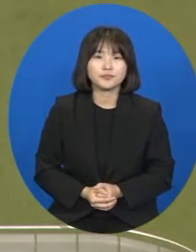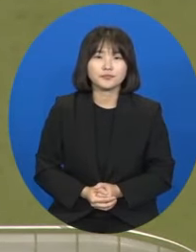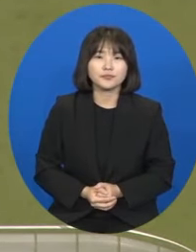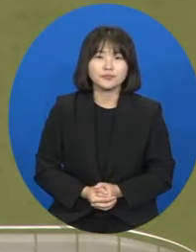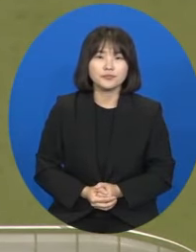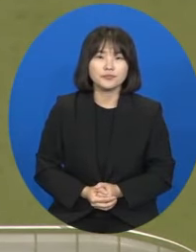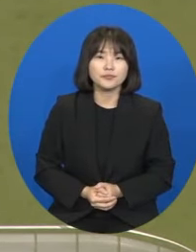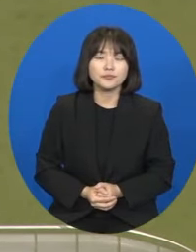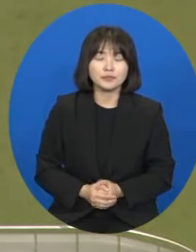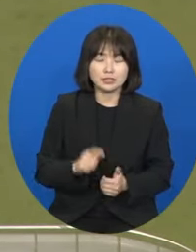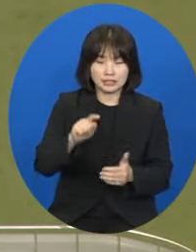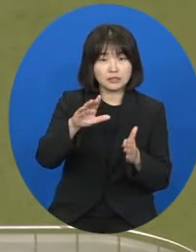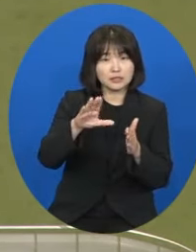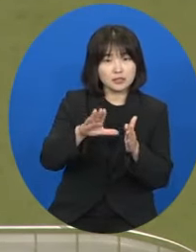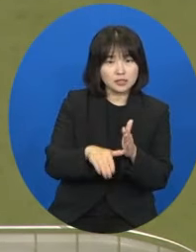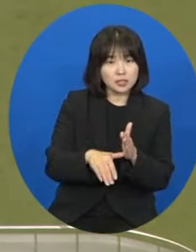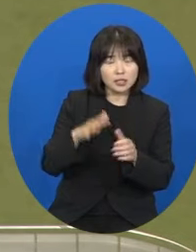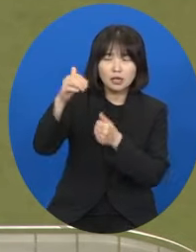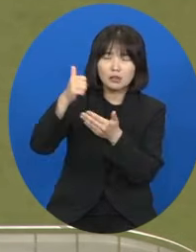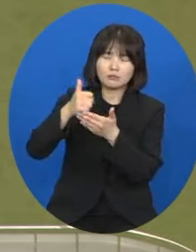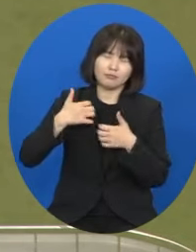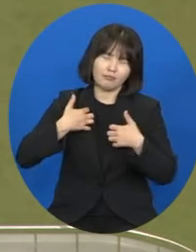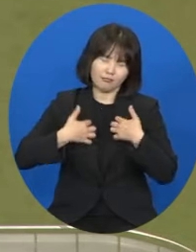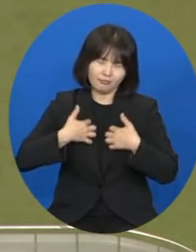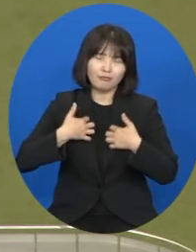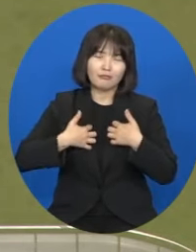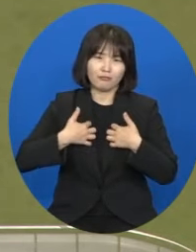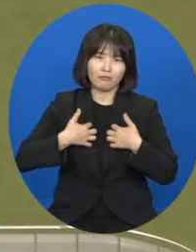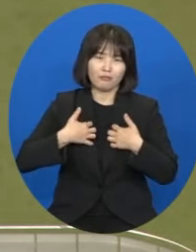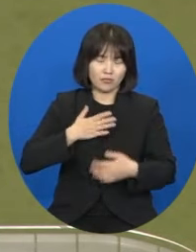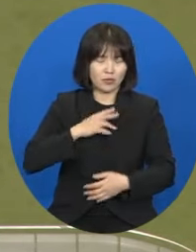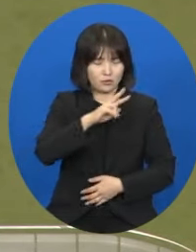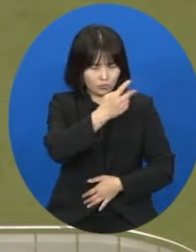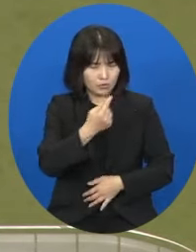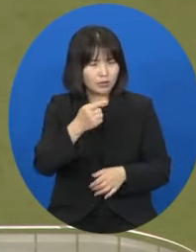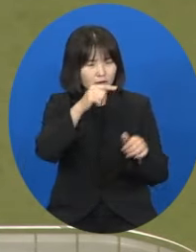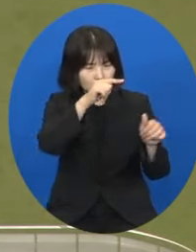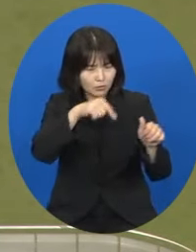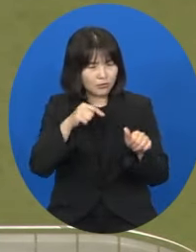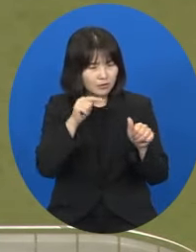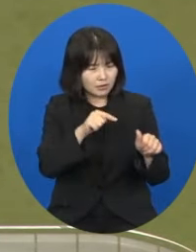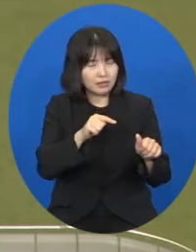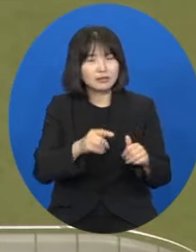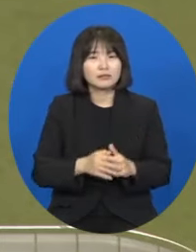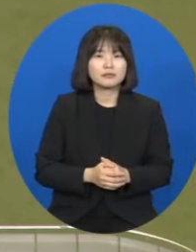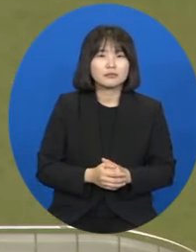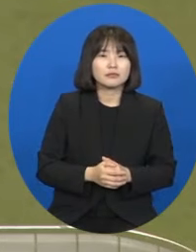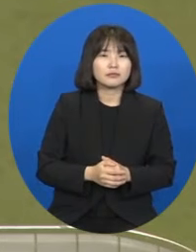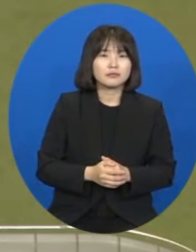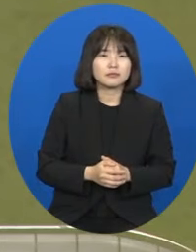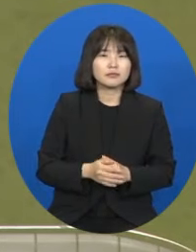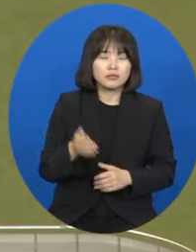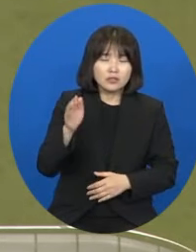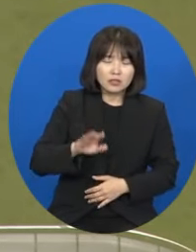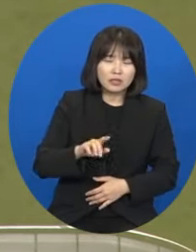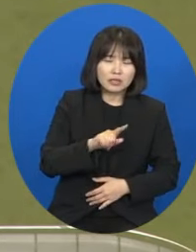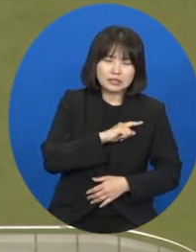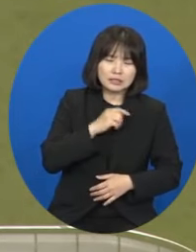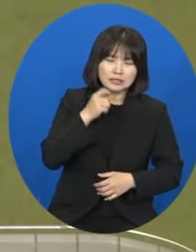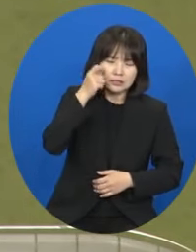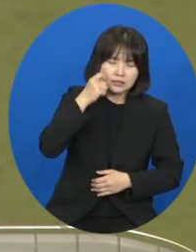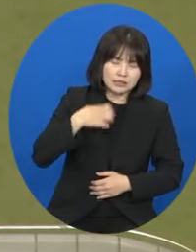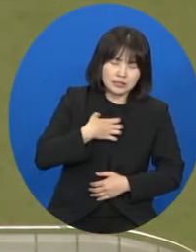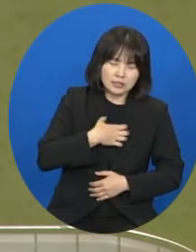이런 일이 있을 때 하나님이 기뻐하시죠. 그래, 내게로 돌아와라. 그러나 누가 가장 슬퍼하고